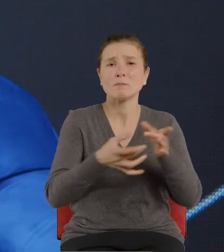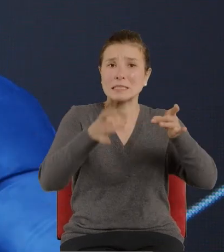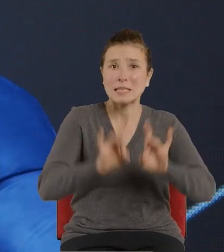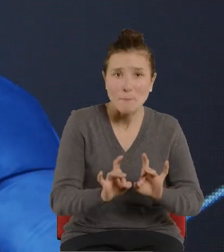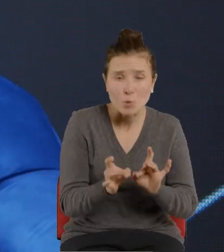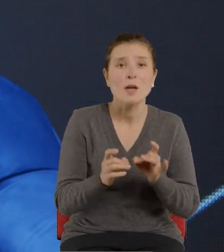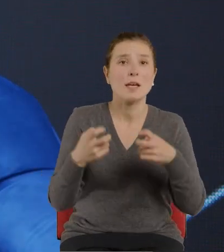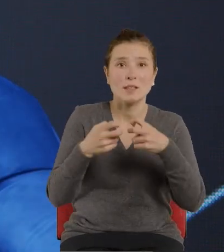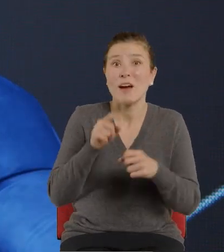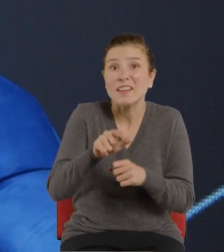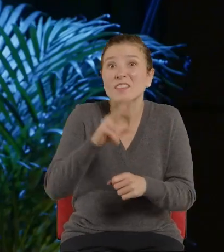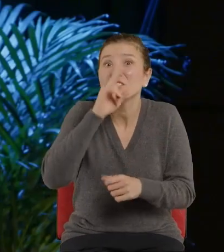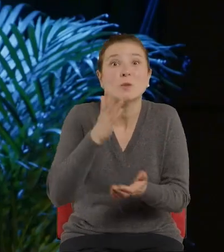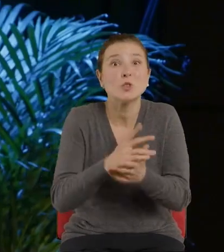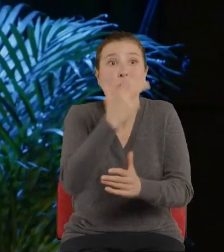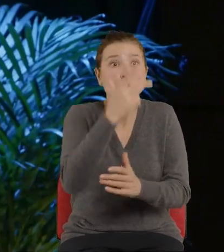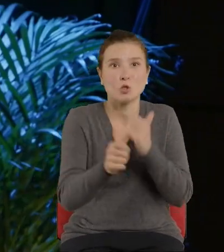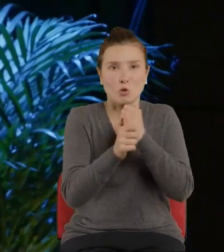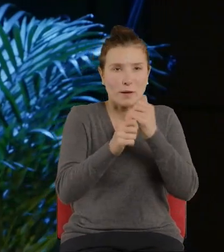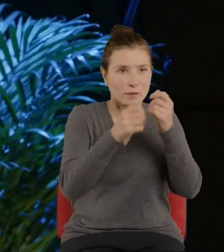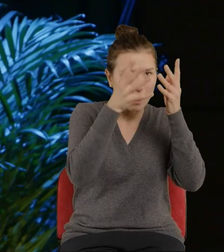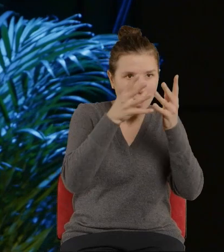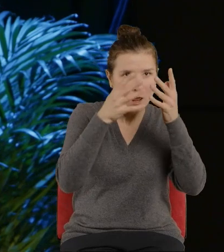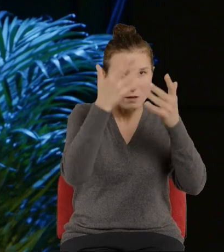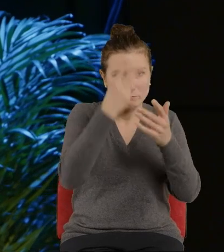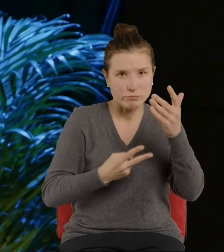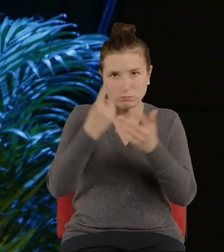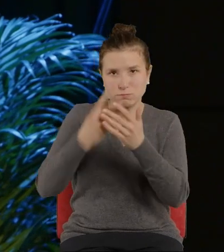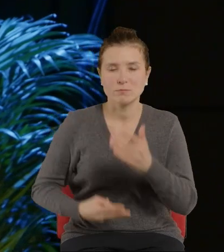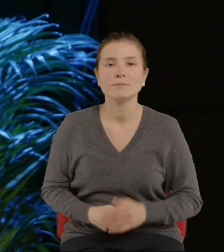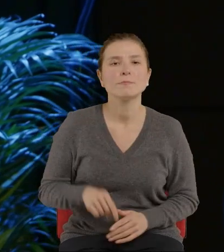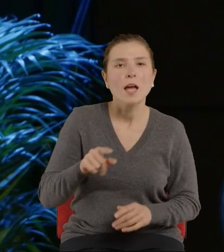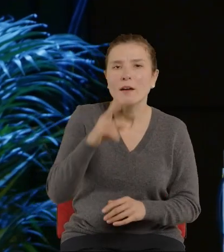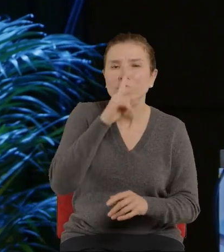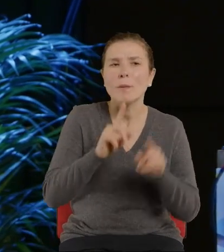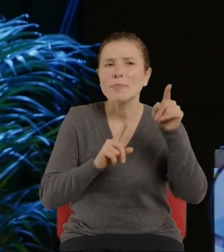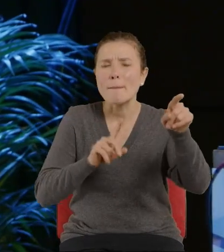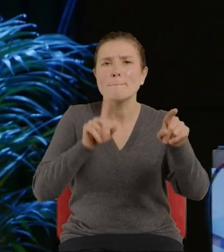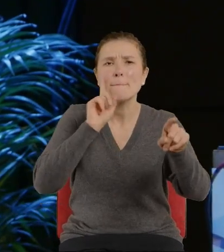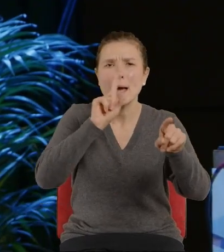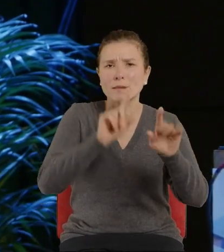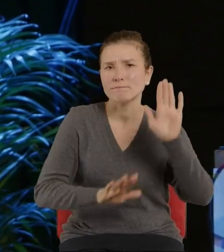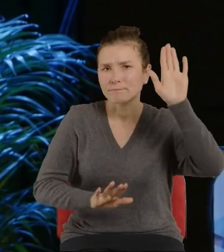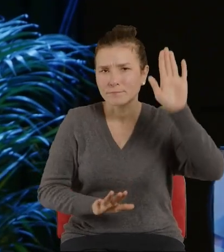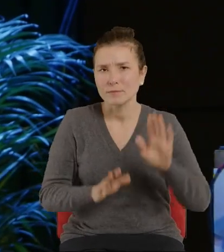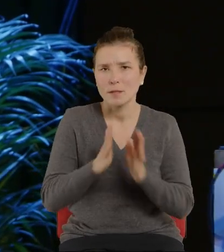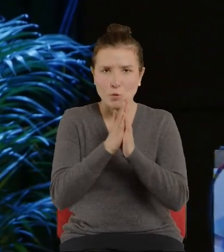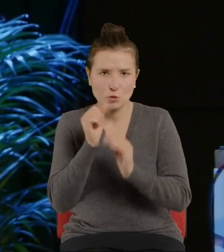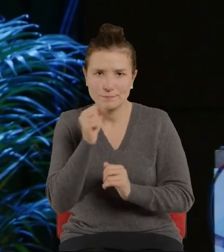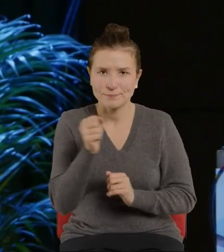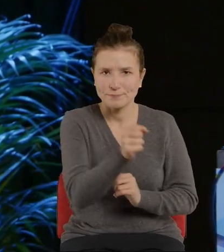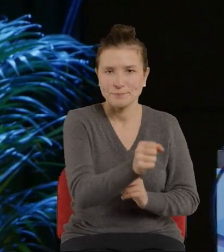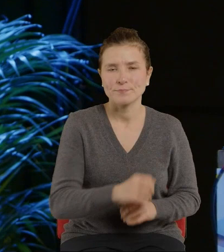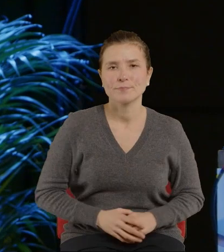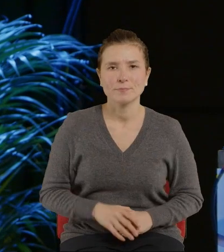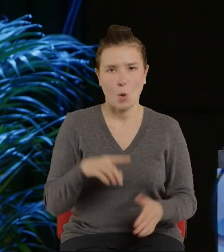różnica. Mieliśmy jeszcze jedno pytanie, tam widziałem rękę uniesioną, tak jest. O, tam jest pan, bardzo proszę przyjąć mikrofon. I to